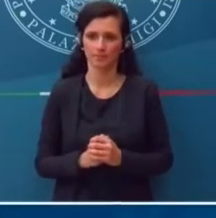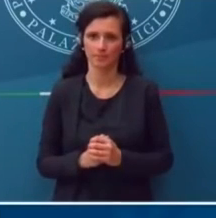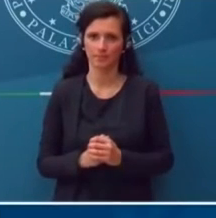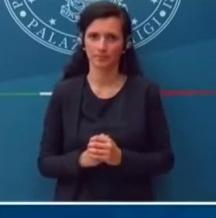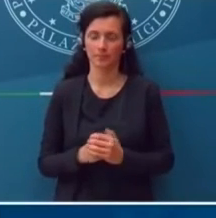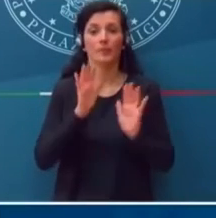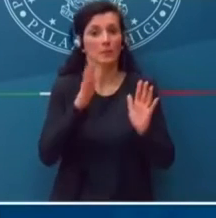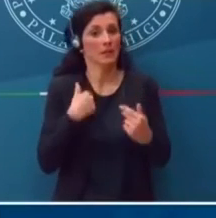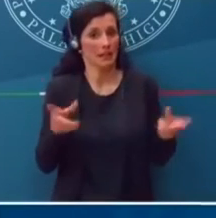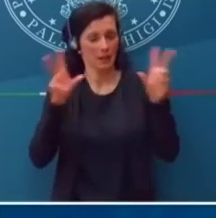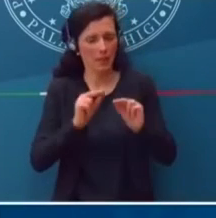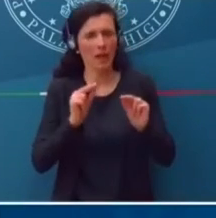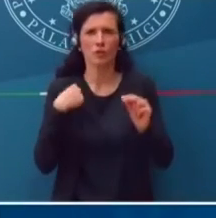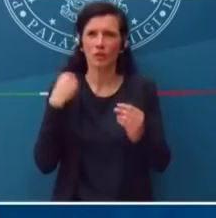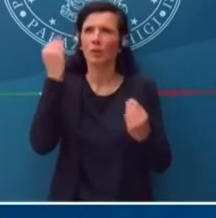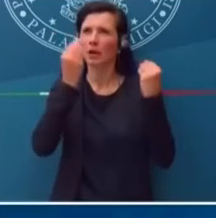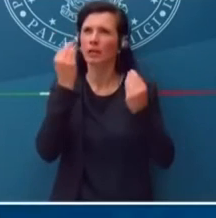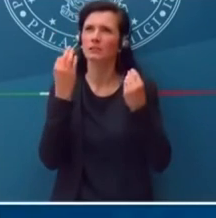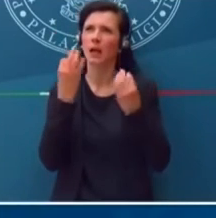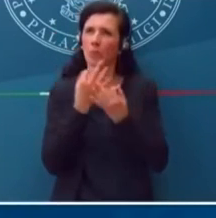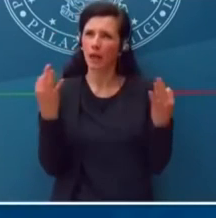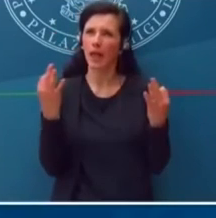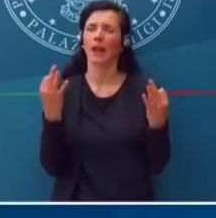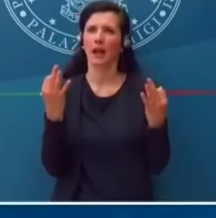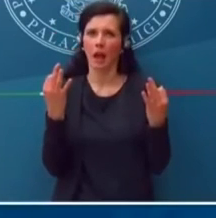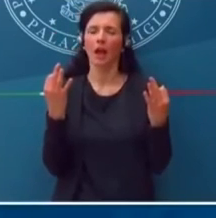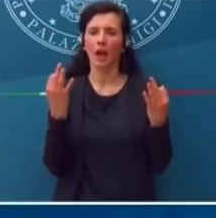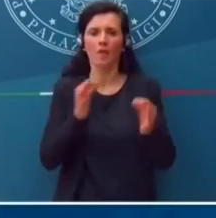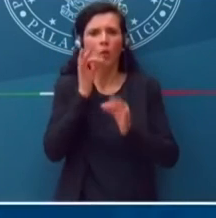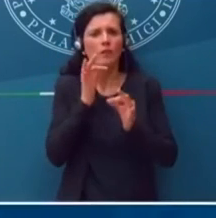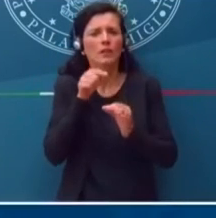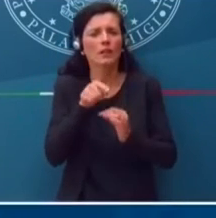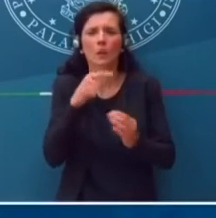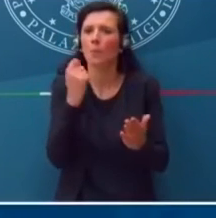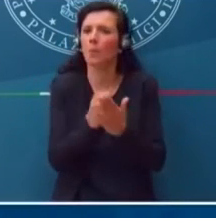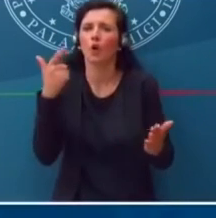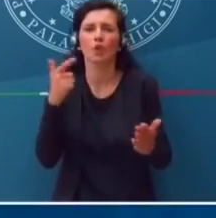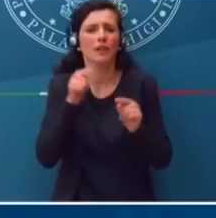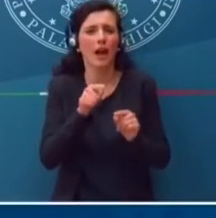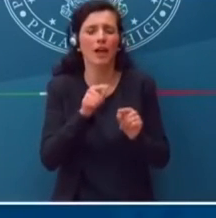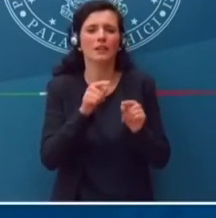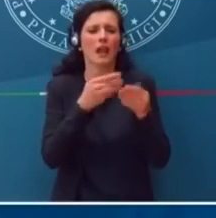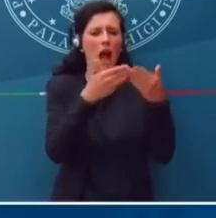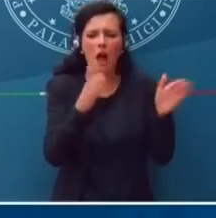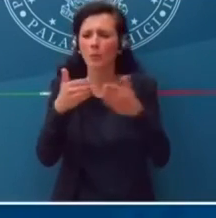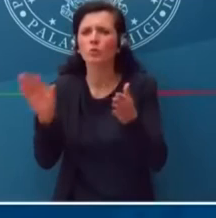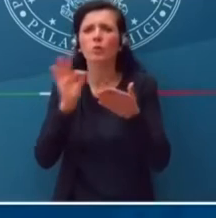Ripeto, però, a pensarci bene, pensate quando è importante questo fatto, insomma, soprattutto per la riapertura delle